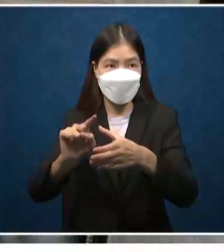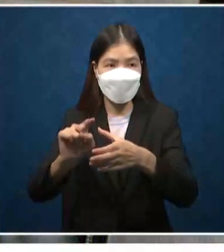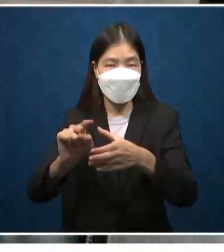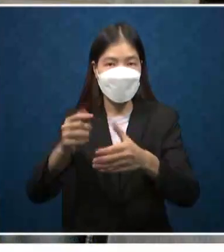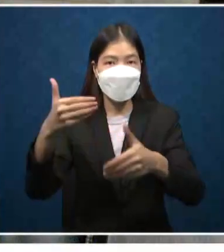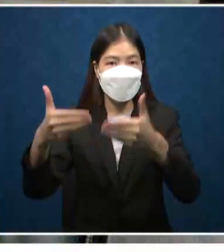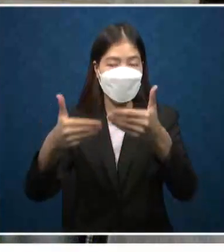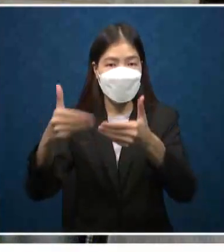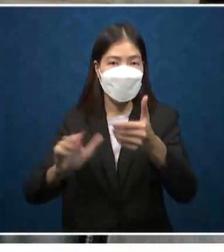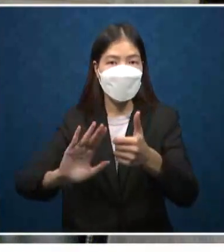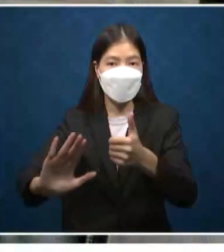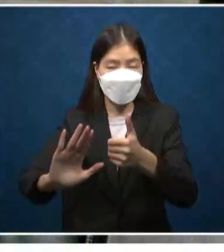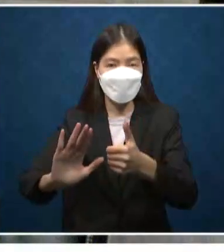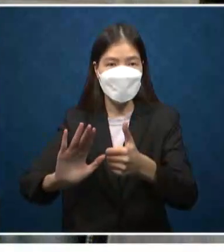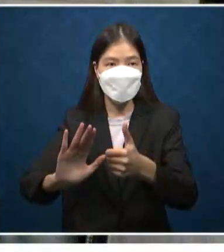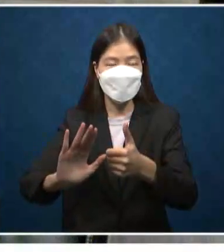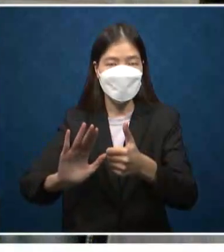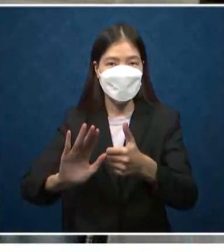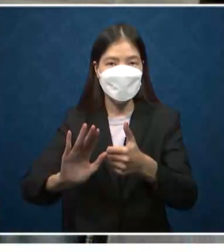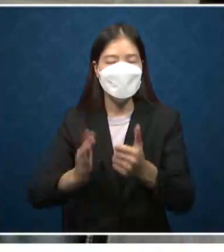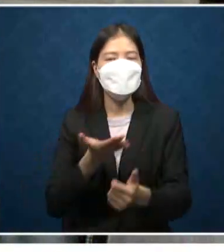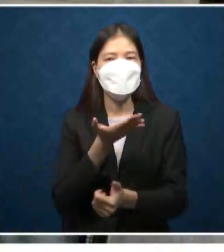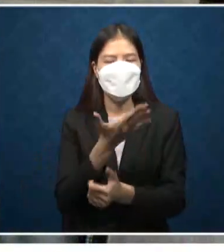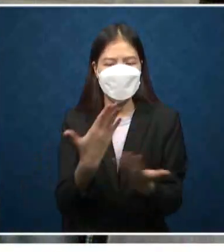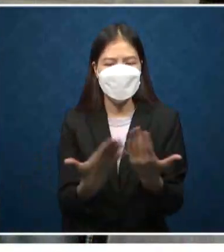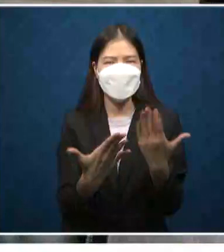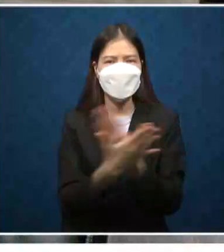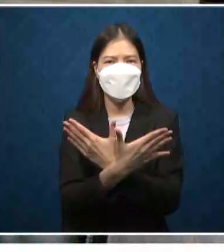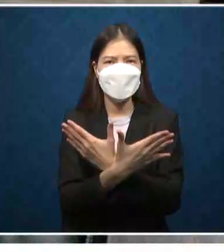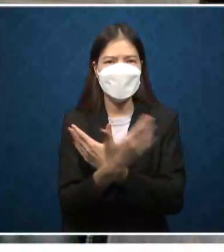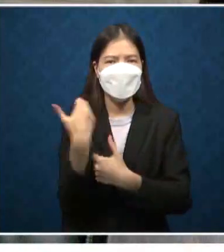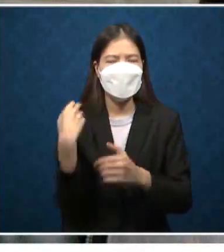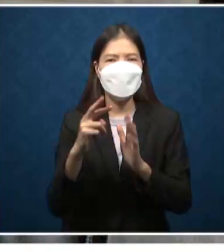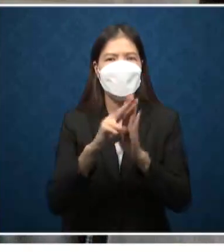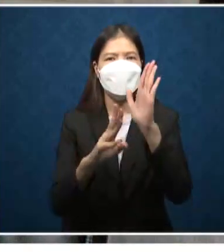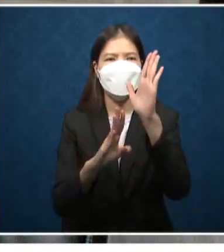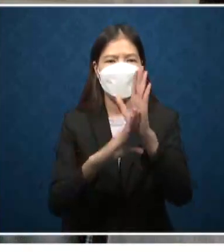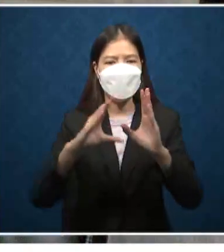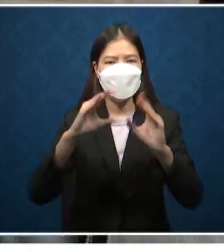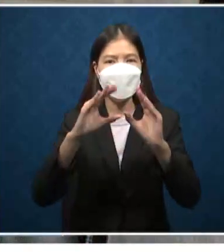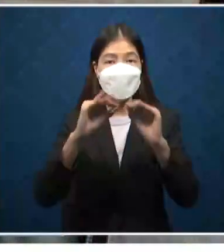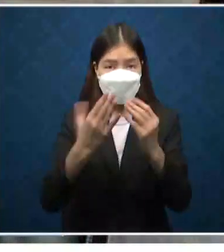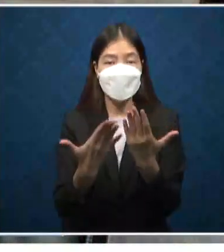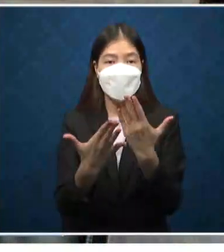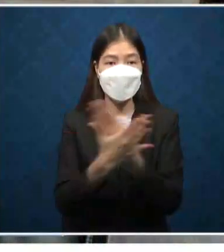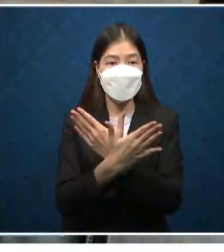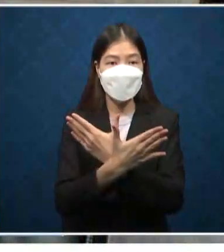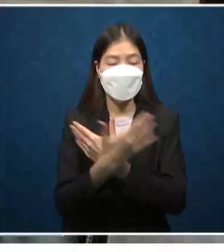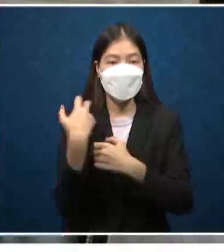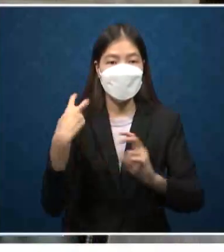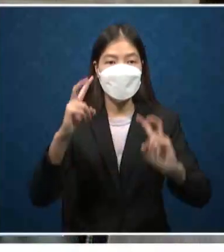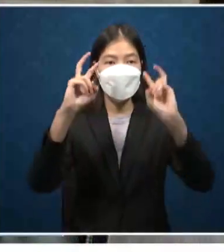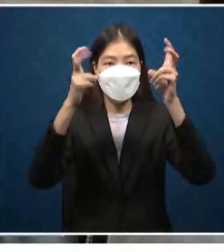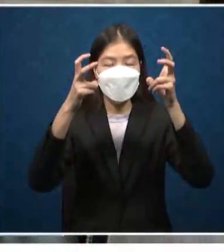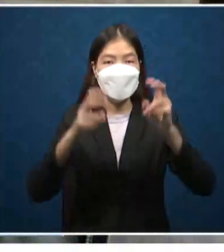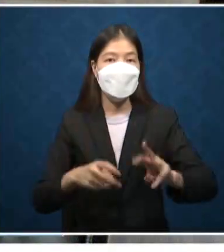าขอเสนอเปลี่ยนระเบียบวาระการประชุมตามข้อบังคับข้อ40วง